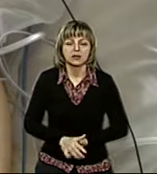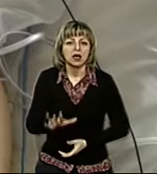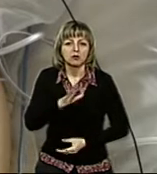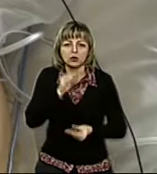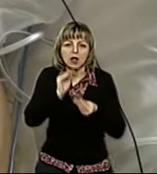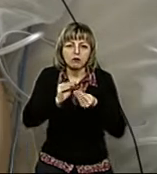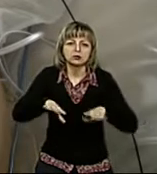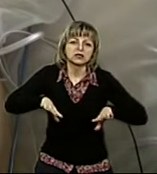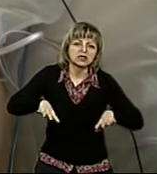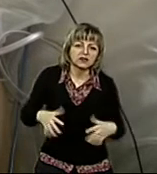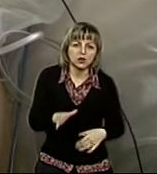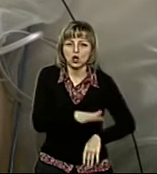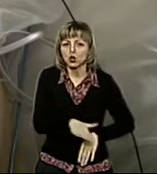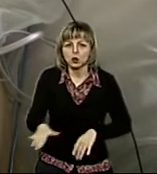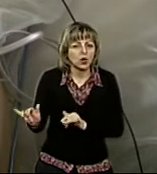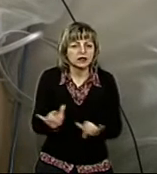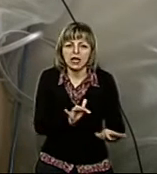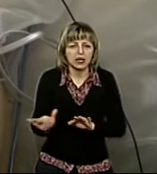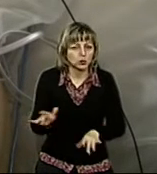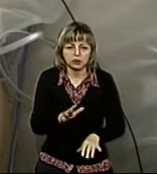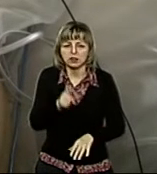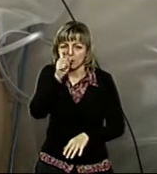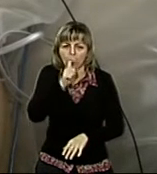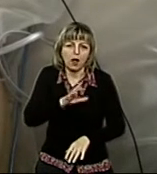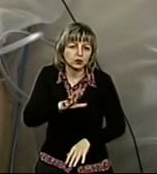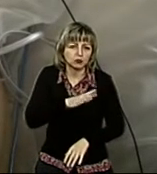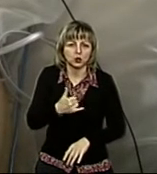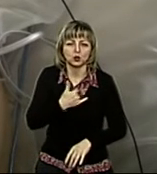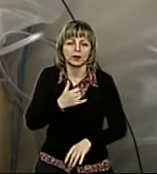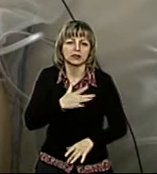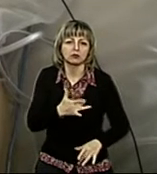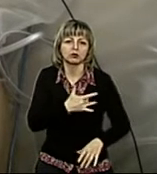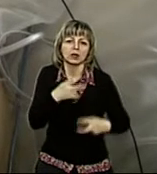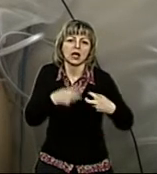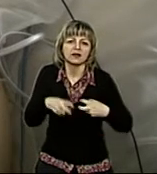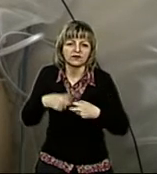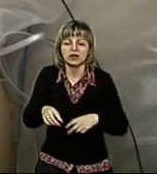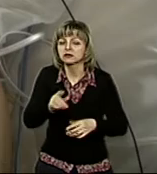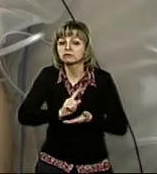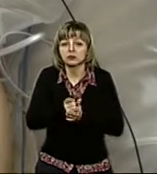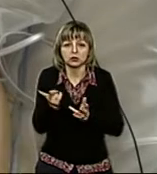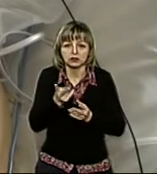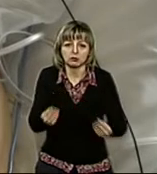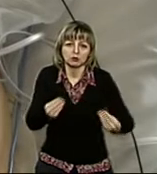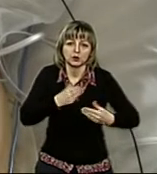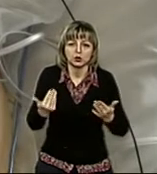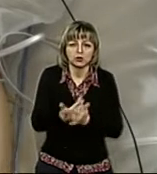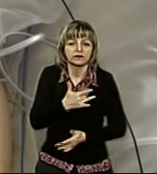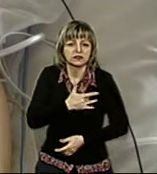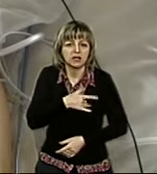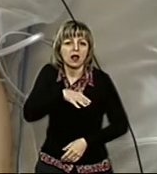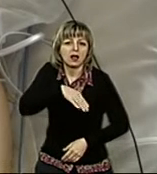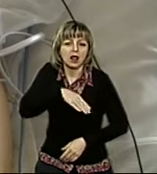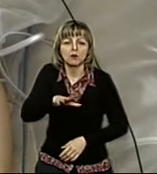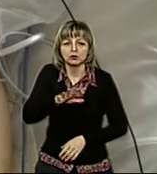Була постійна втома, ноги майже не рухалися. Погано було. У мене був інфаркт і треба було терміново робити пересадку серця. Клапан там